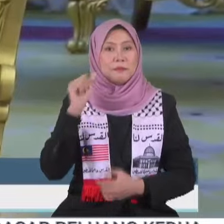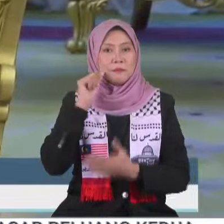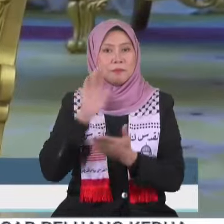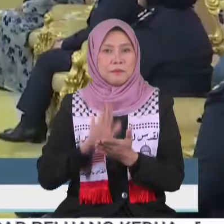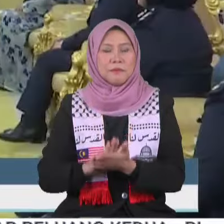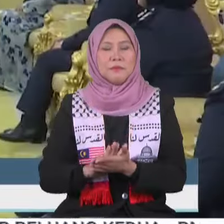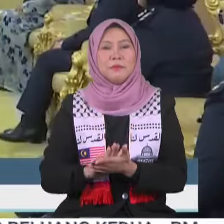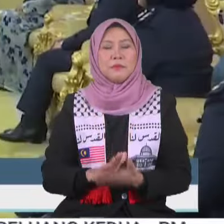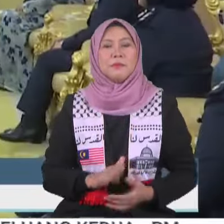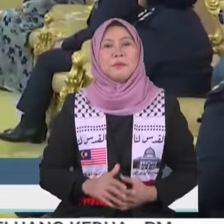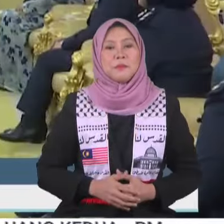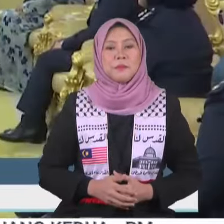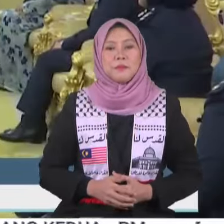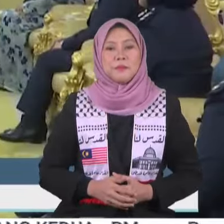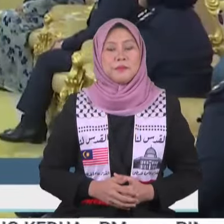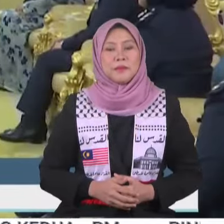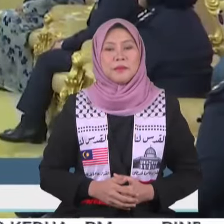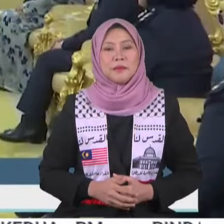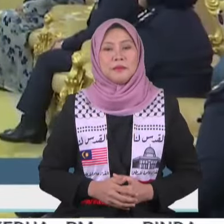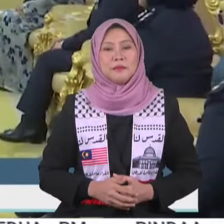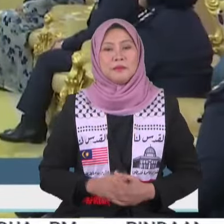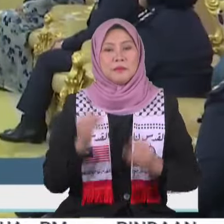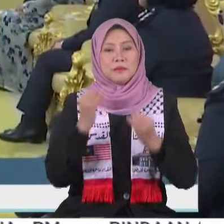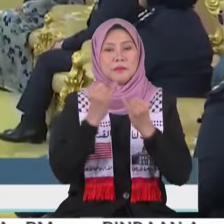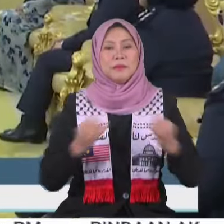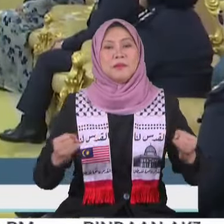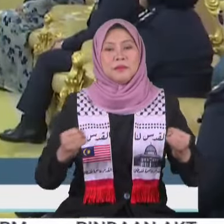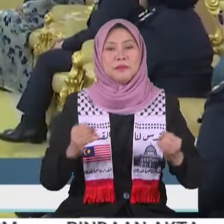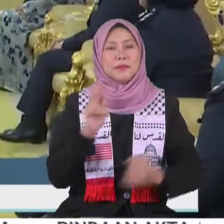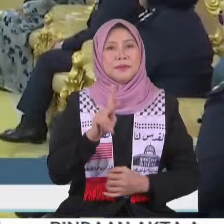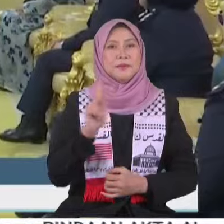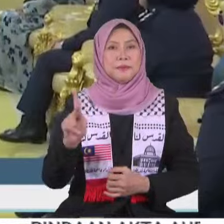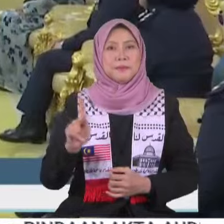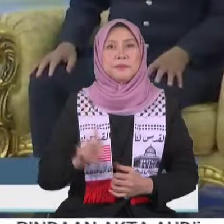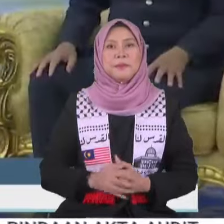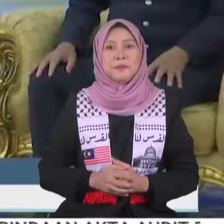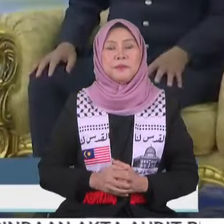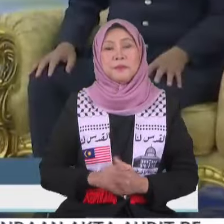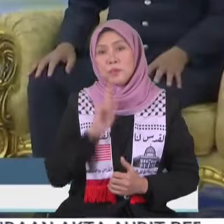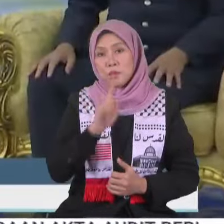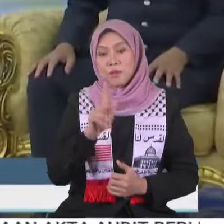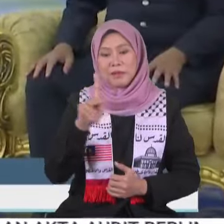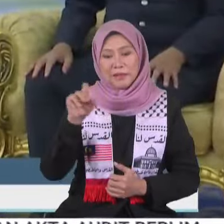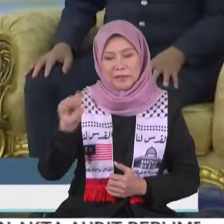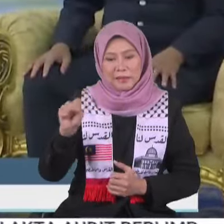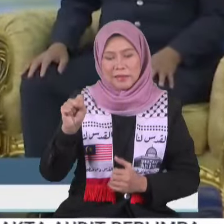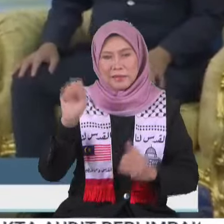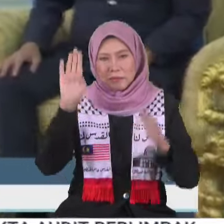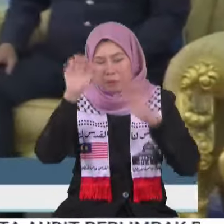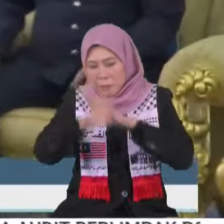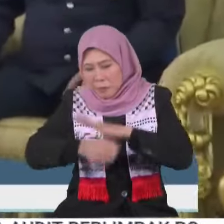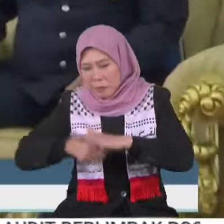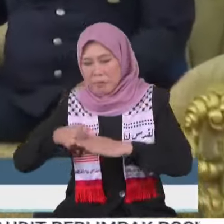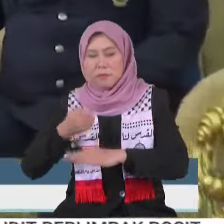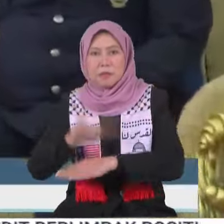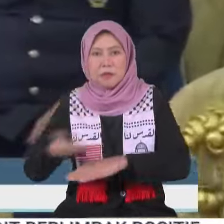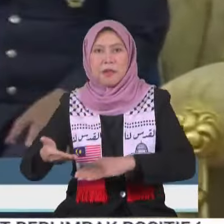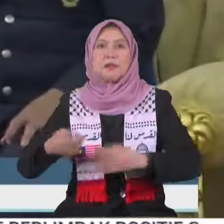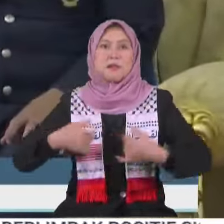Toh Puan Nurlidah Tan Sri RM Jasni di Istana Seri Kinabalu. Meskipun kes-kes penyeludupan di negeri ini